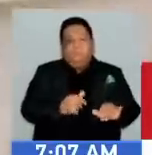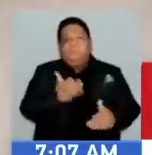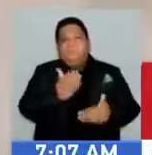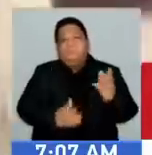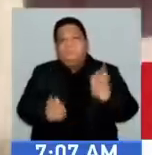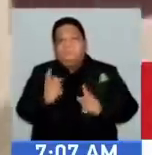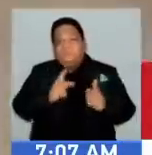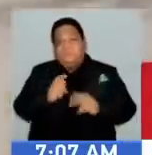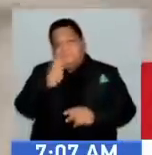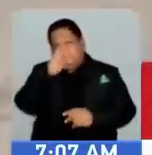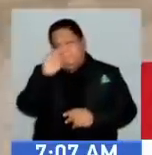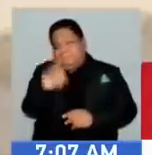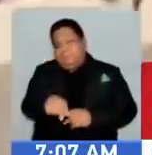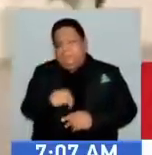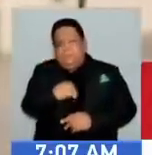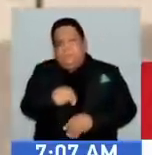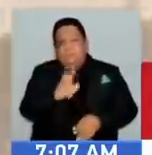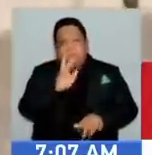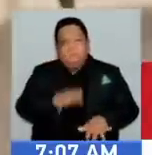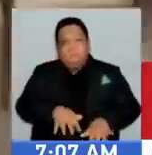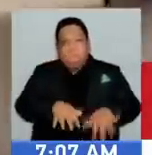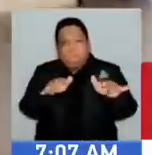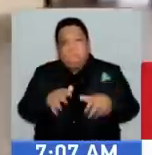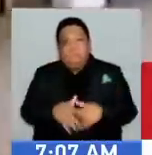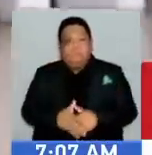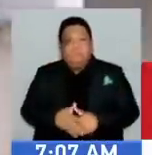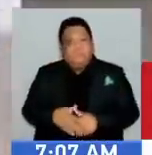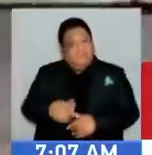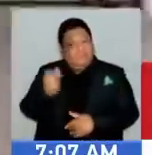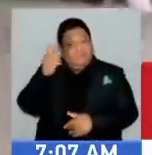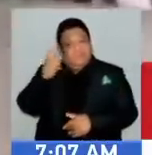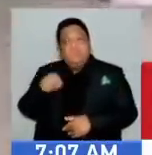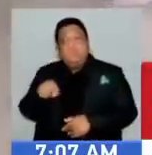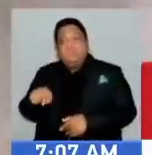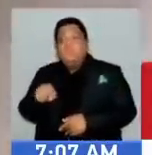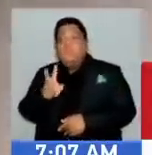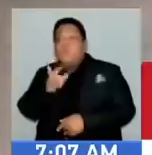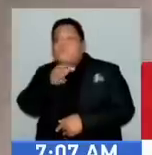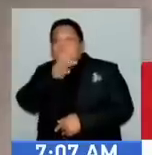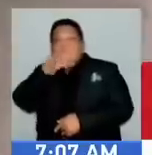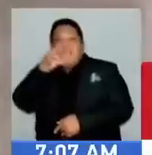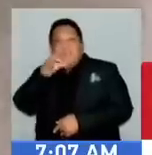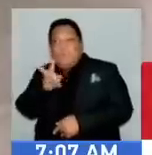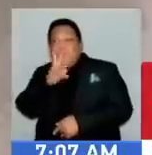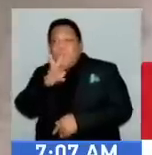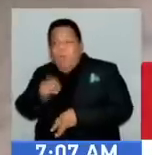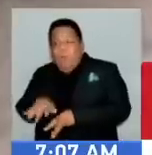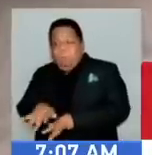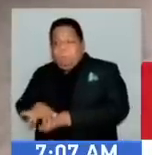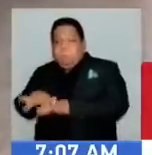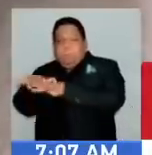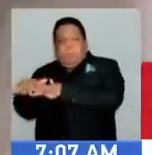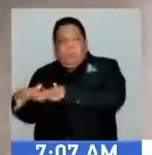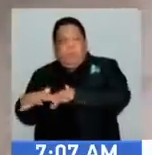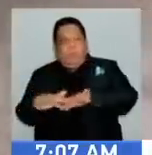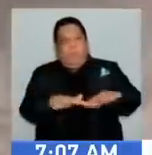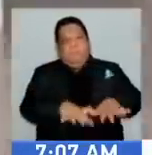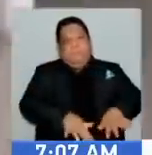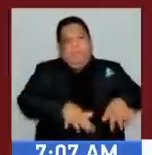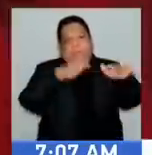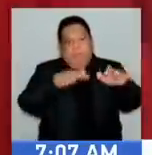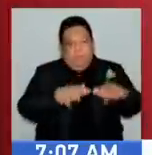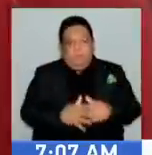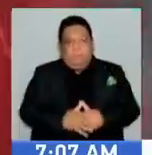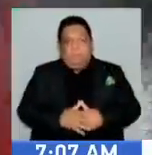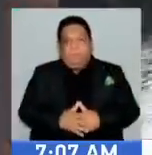pdrrmo umapaw ang tubig sa mga irigasyon sa lugar kaya bumaha wala namang kinailangang ilikas dahil humupa na rin ang